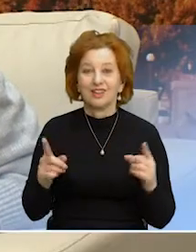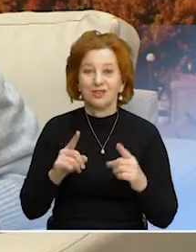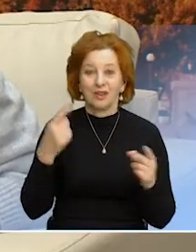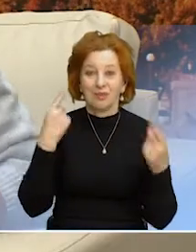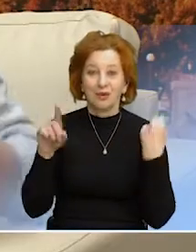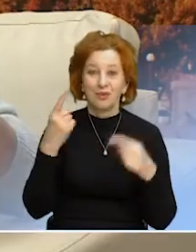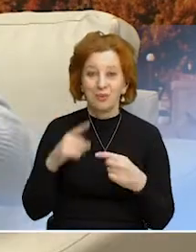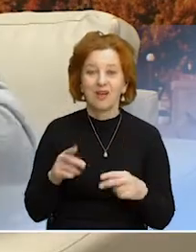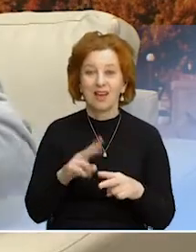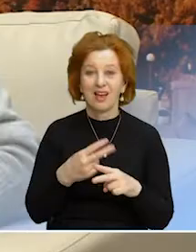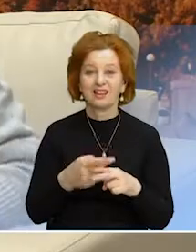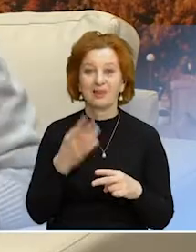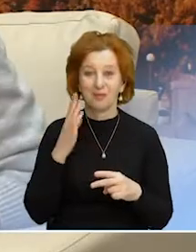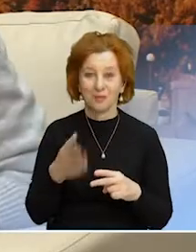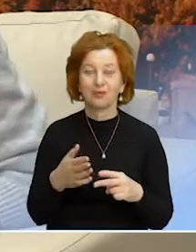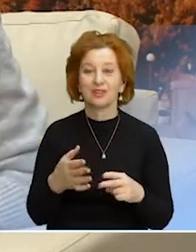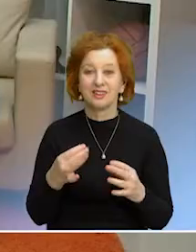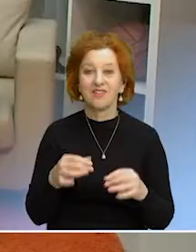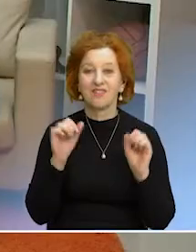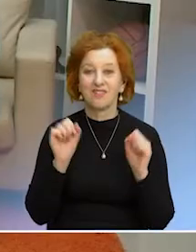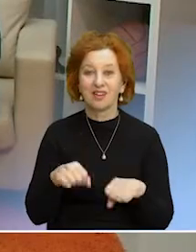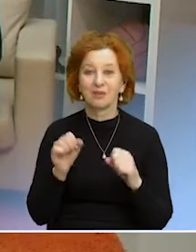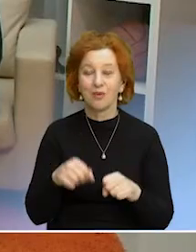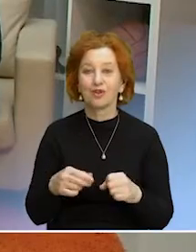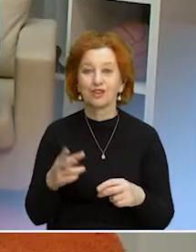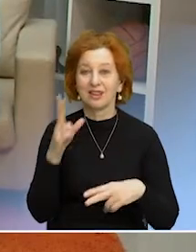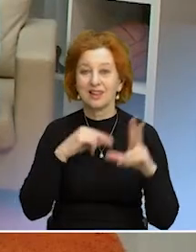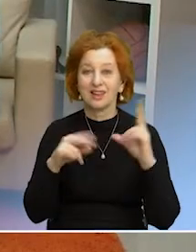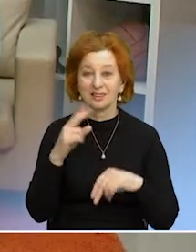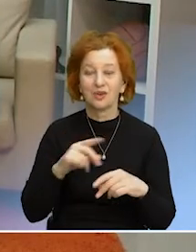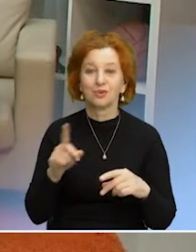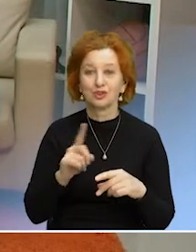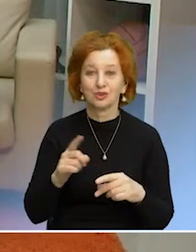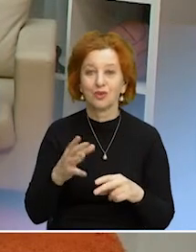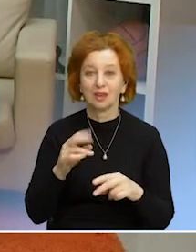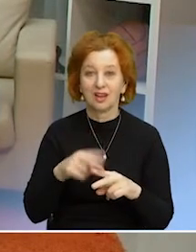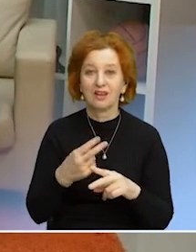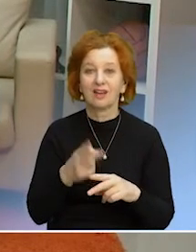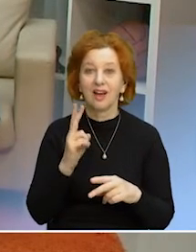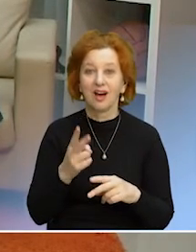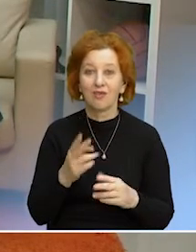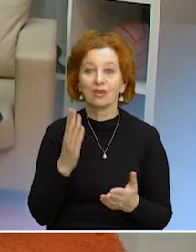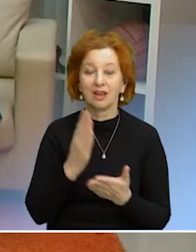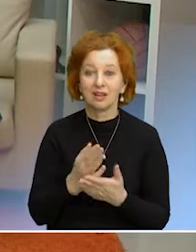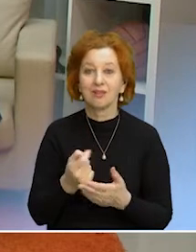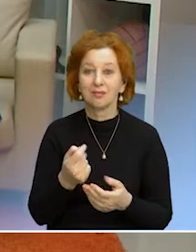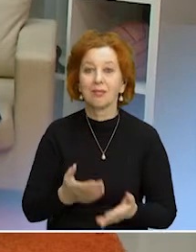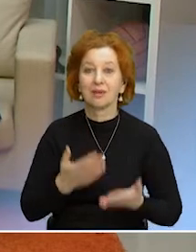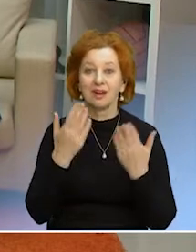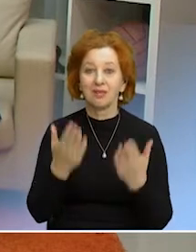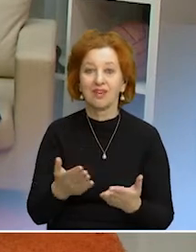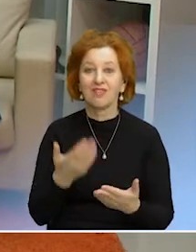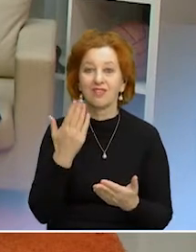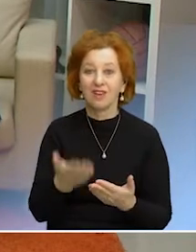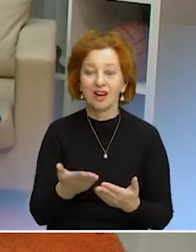репетировать ежедневно. Слушайте, я на самом деле сейчас, возможно, чуть-чуть надеюсь, что никого не обижу, но я чуть-чуть кого-то сейчас, наоборот, преподнесу.